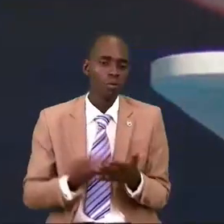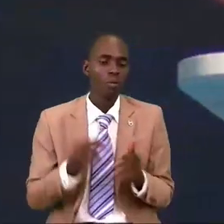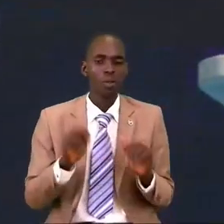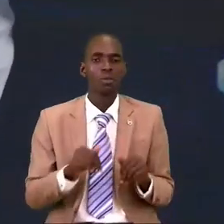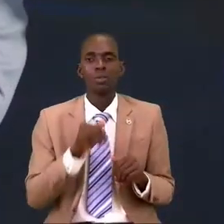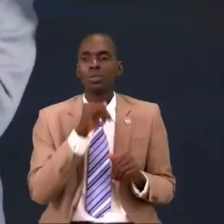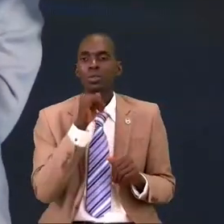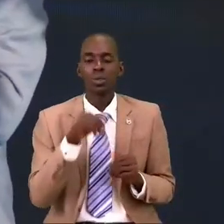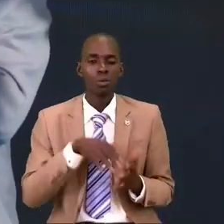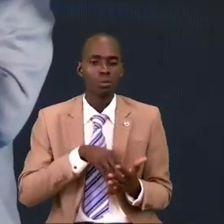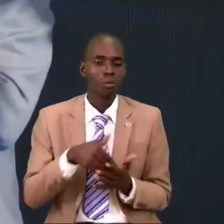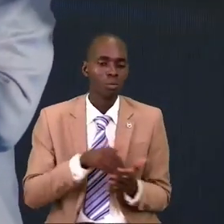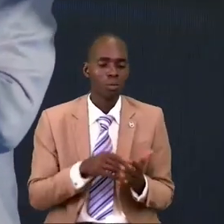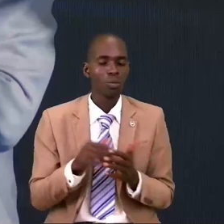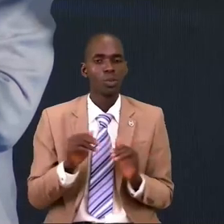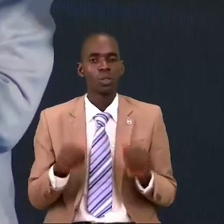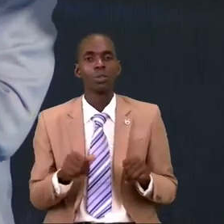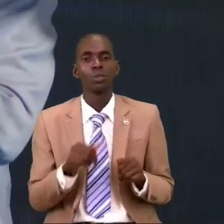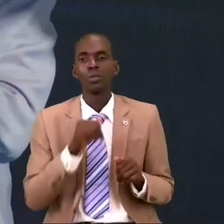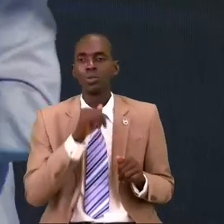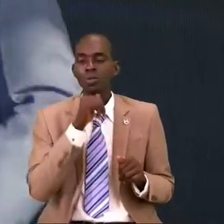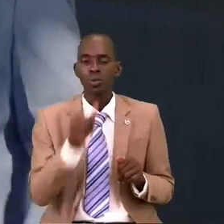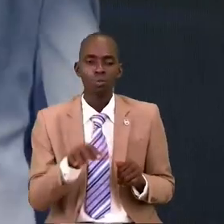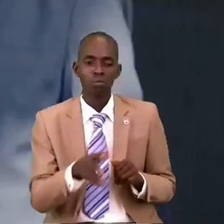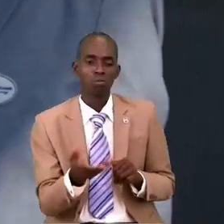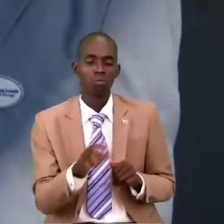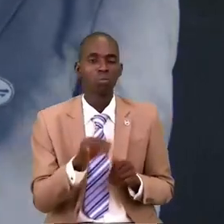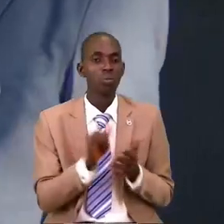capable de tenir. Et tu,